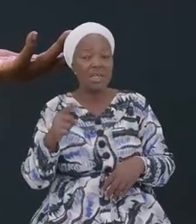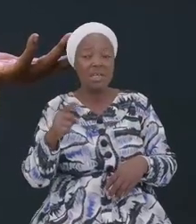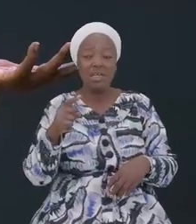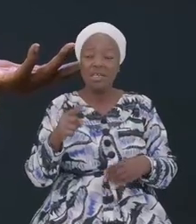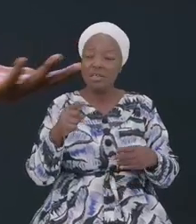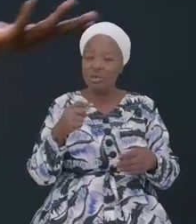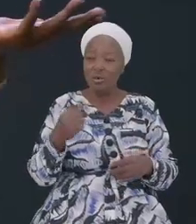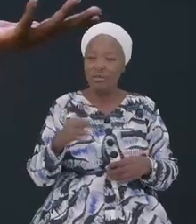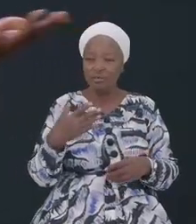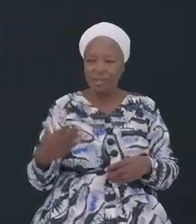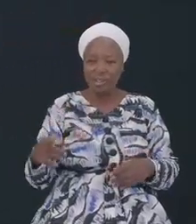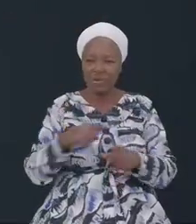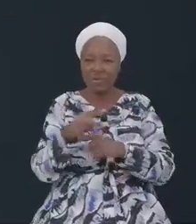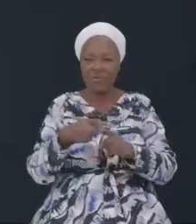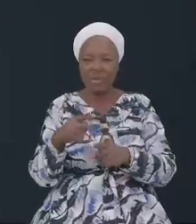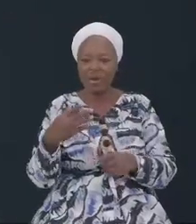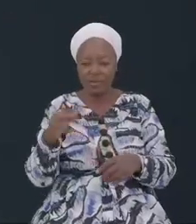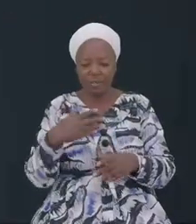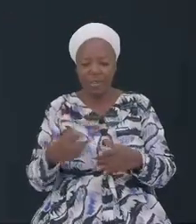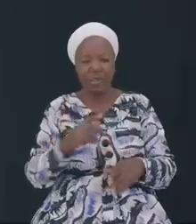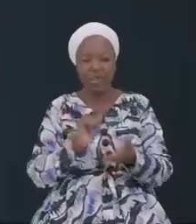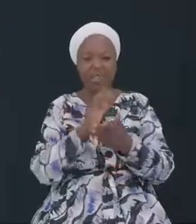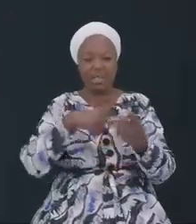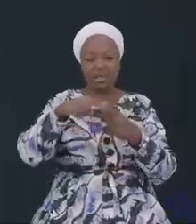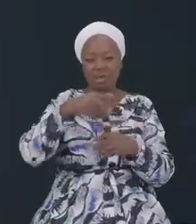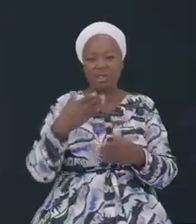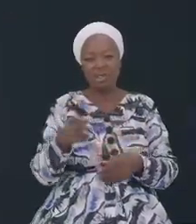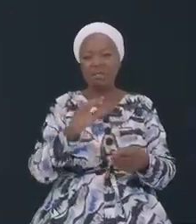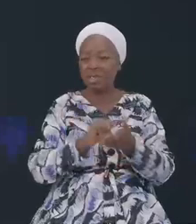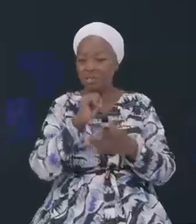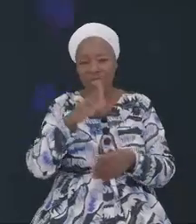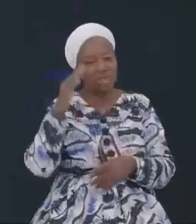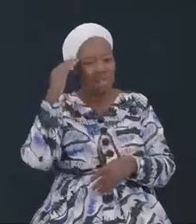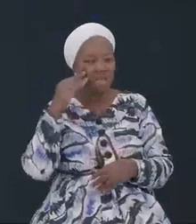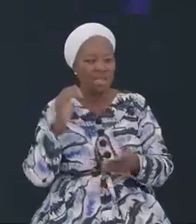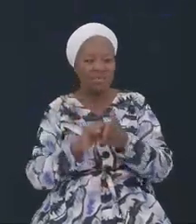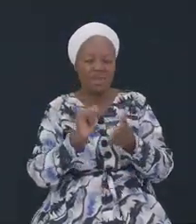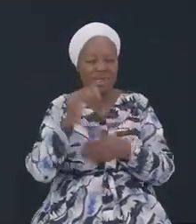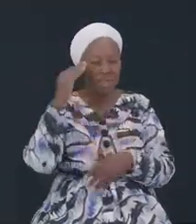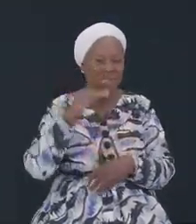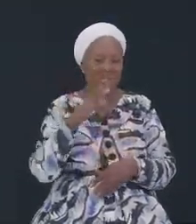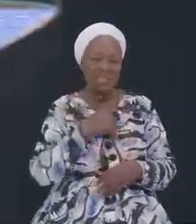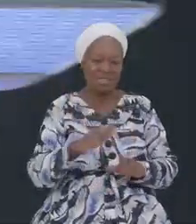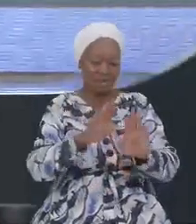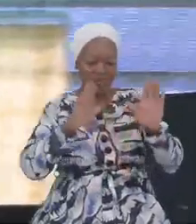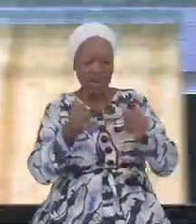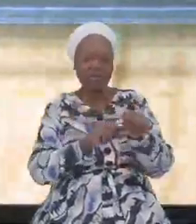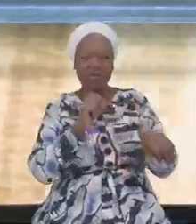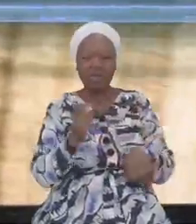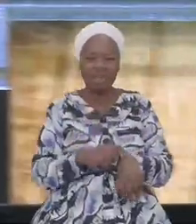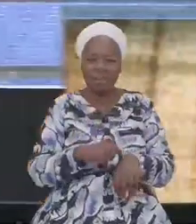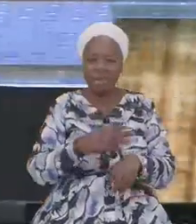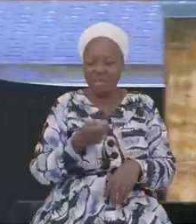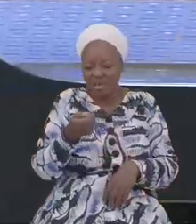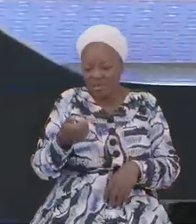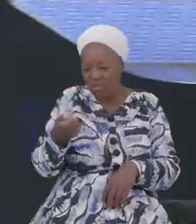sur là où il est ou ce qu'il fait, ce n'est pas la tête. Si la tête est timide et peureuse, à tout moment, lorsque le petit